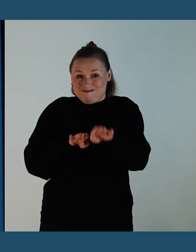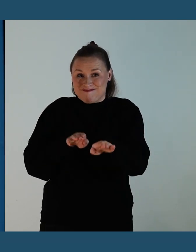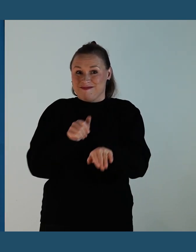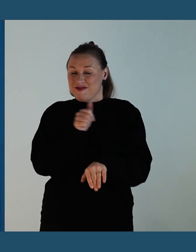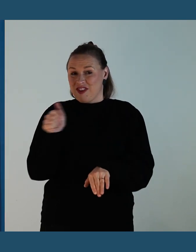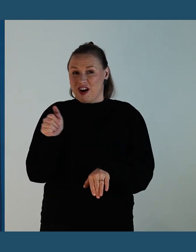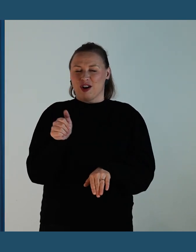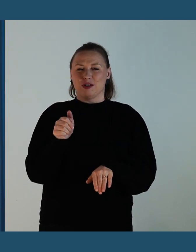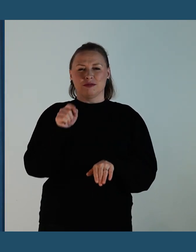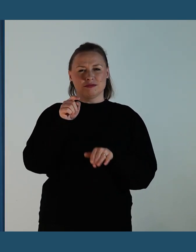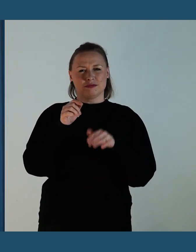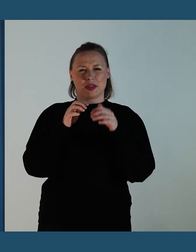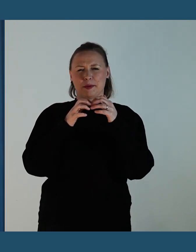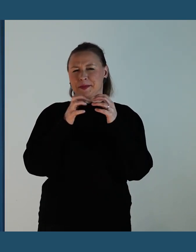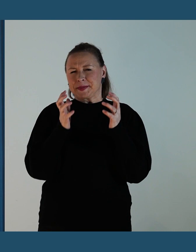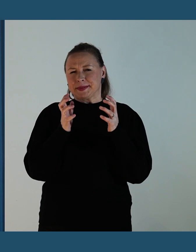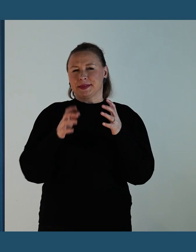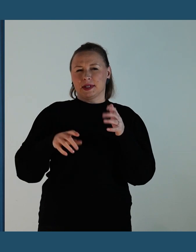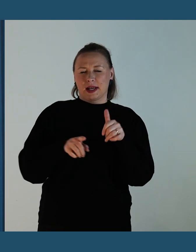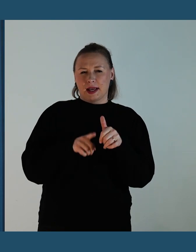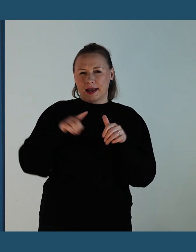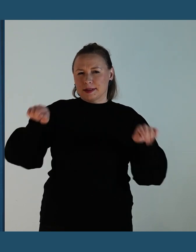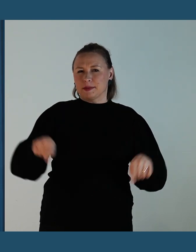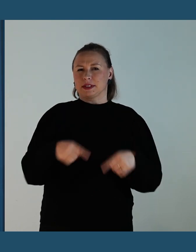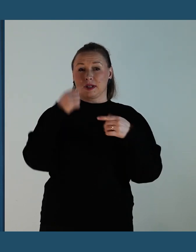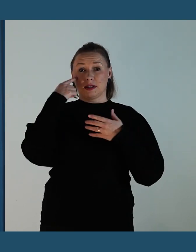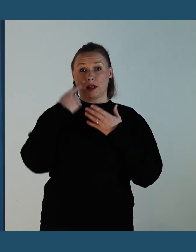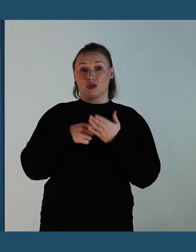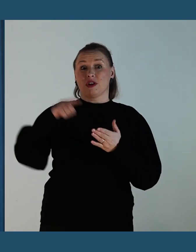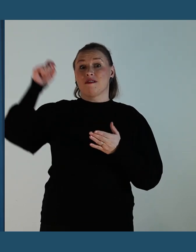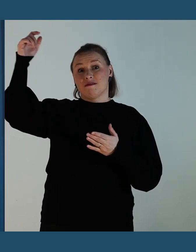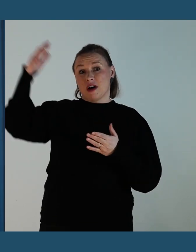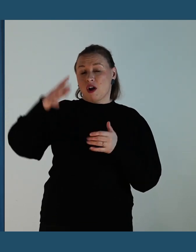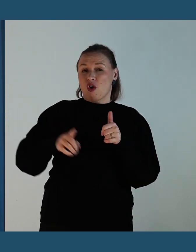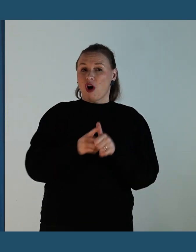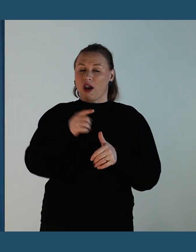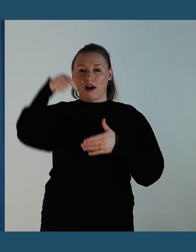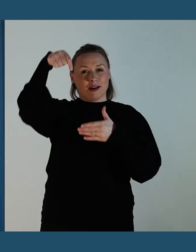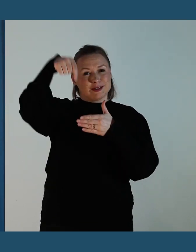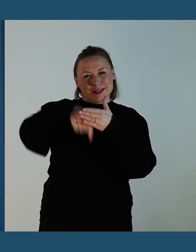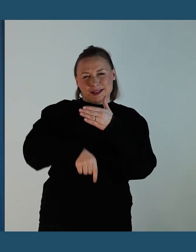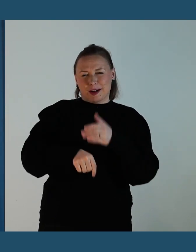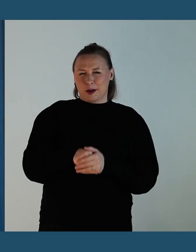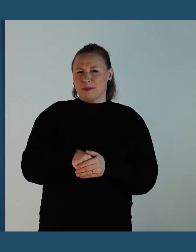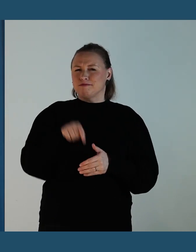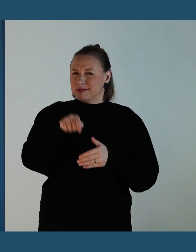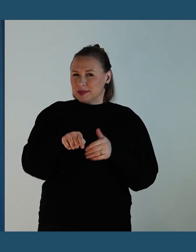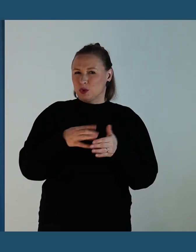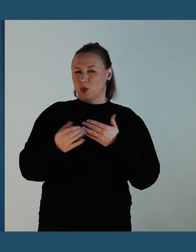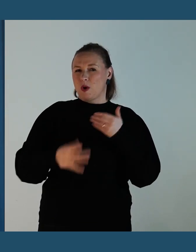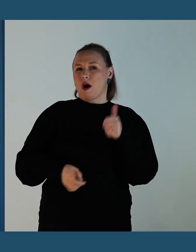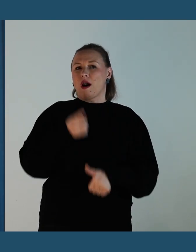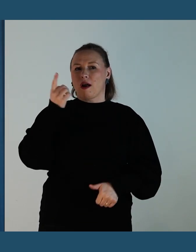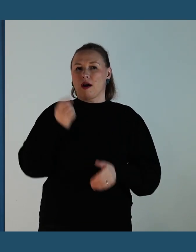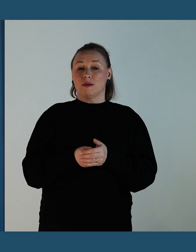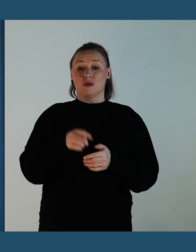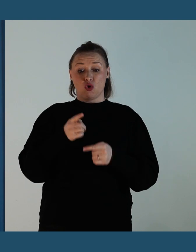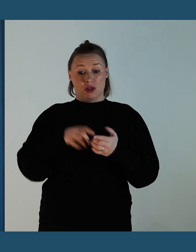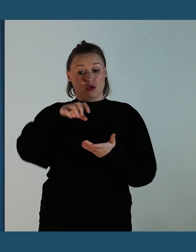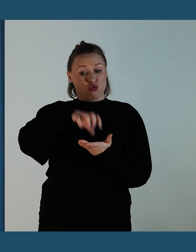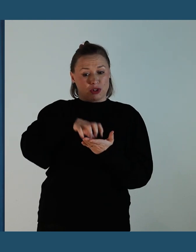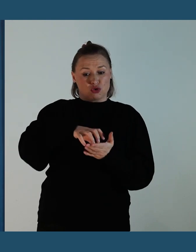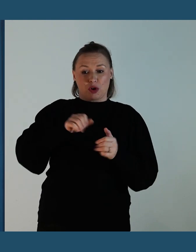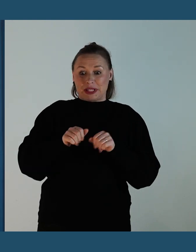säteet ikään kuin pääsee sisään, mistä työ vasta oikeastaan alkaa, mistä yhteiskuntana yhteisönä meidän pitäisi yhä tiiviimmin ruveta käymään